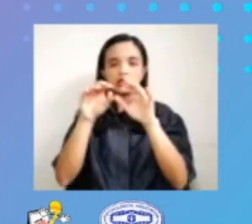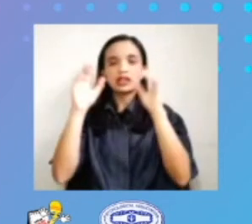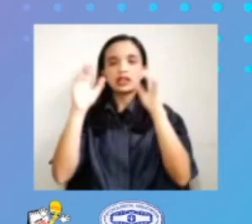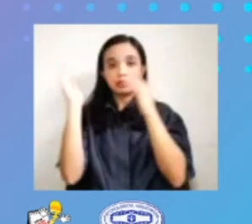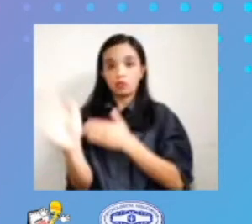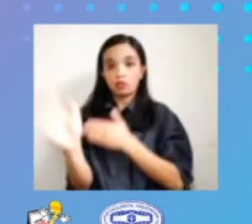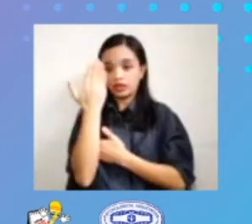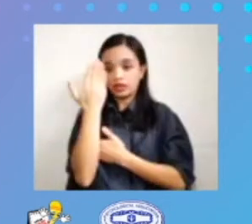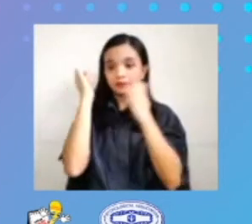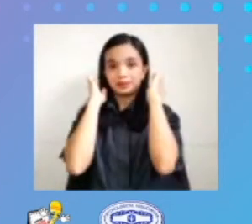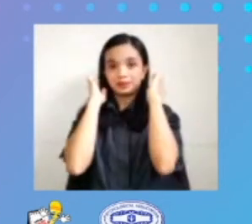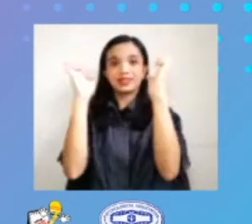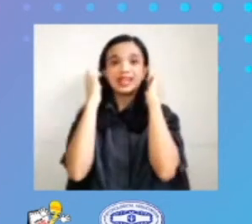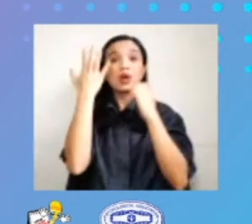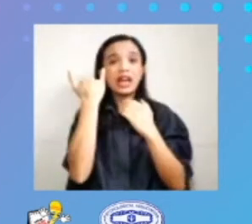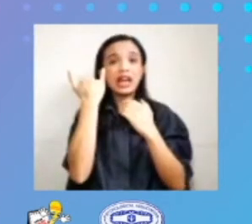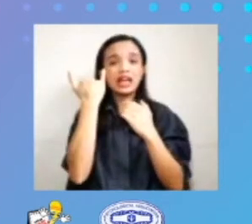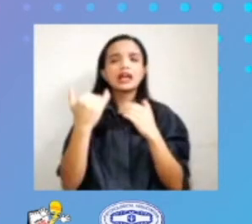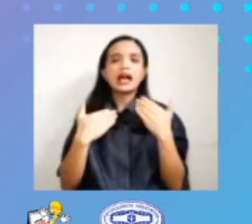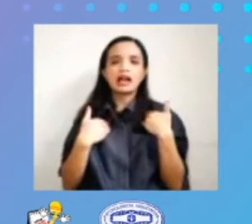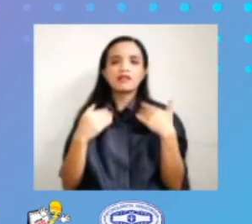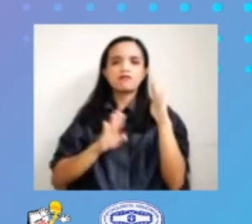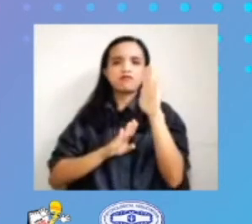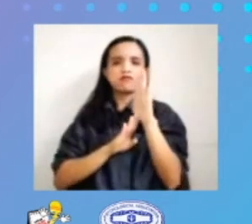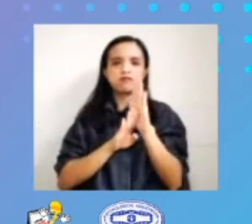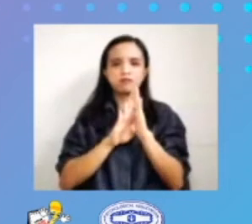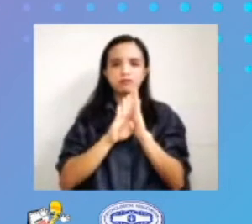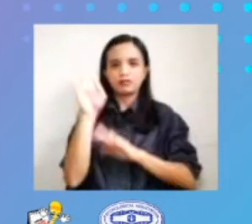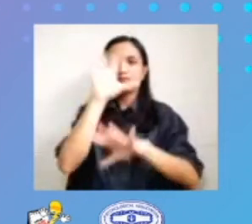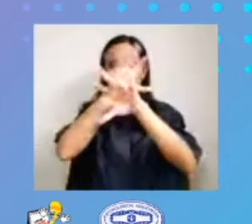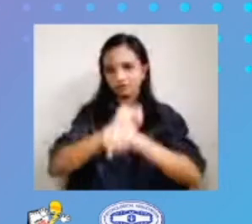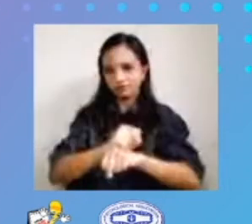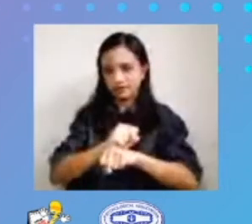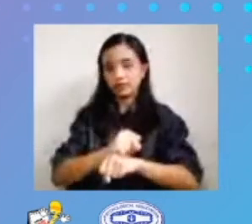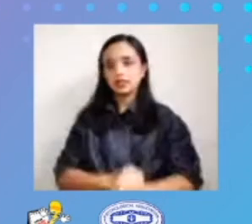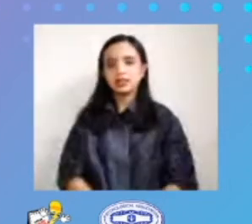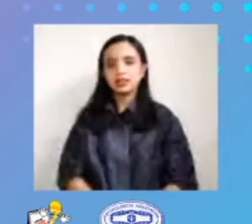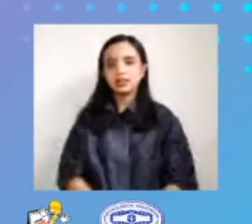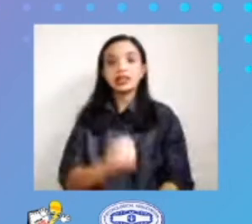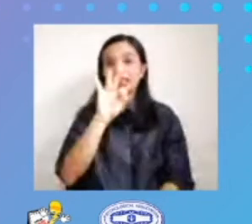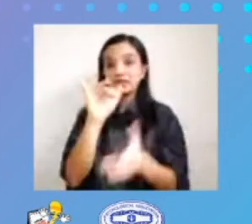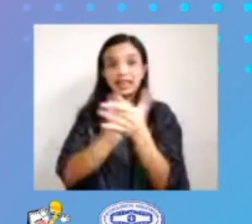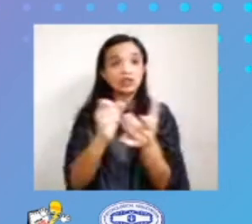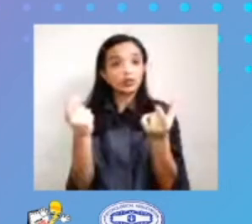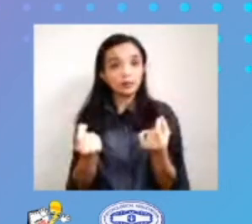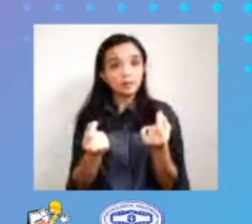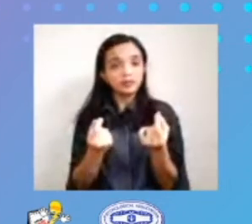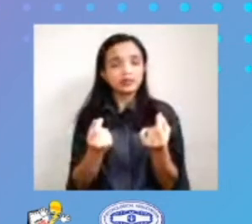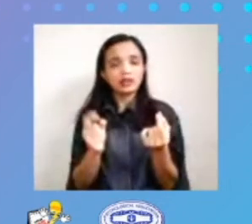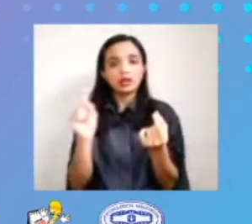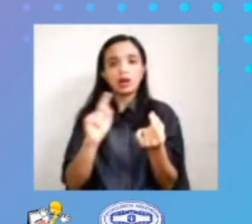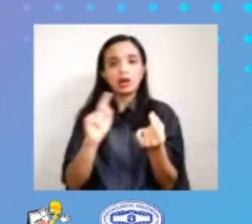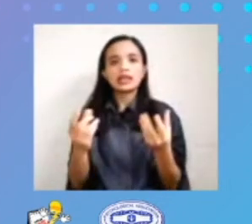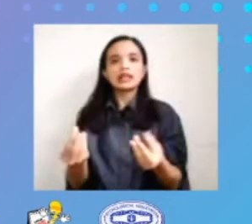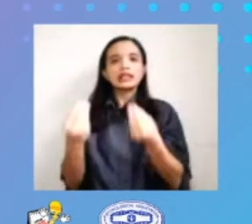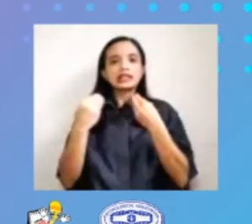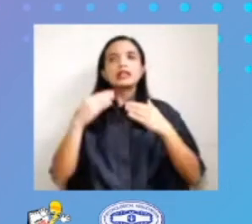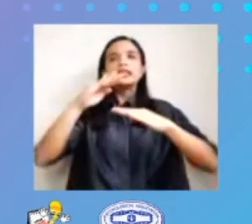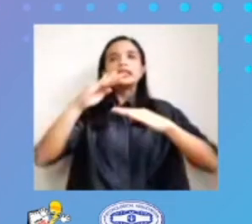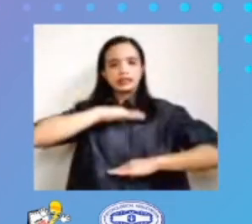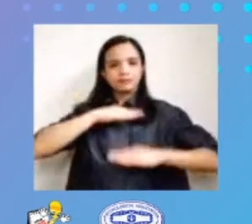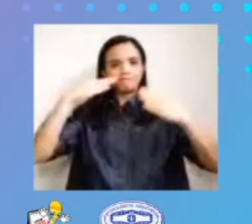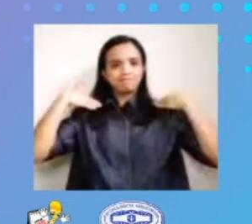reminding yourself na, sige, I'm going to do it for like twice a week muna. Slow, pero kailangan mo siyang sundin. Hanggang sa makasanayan ng